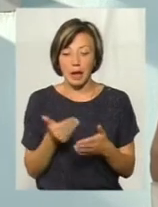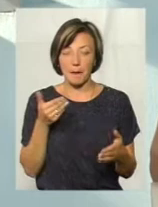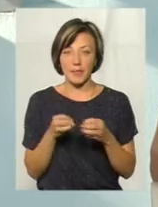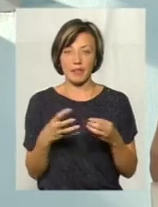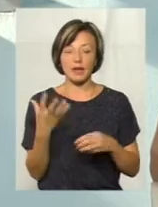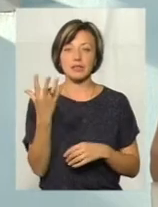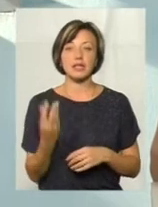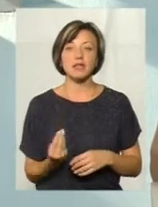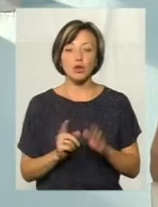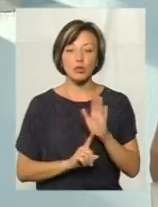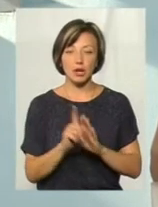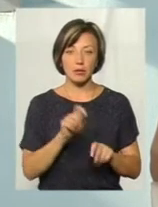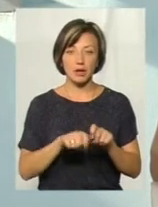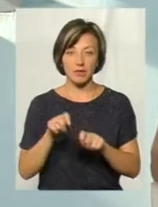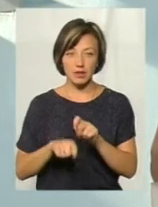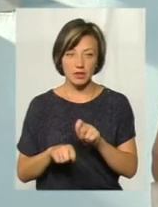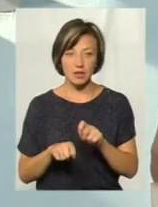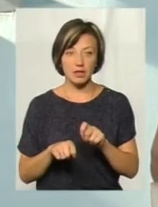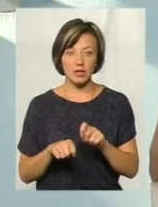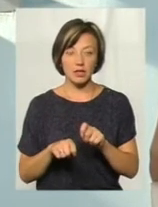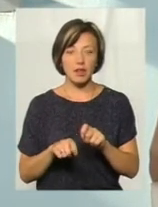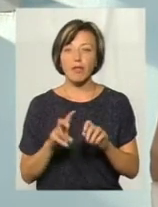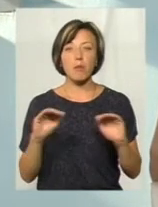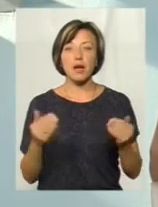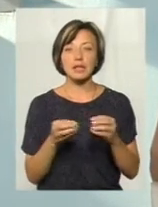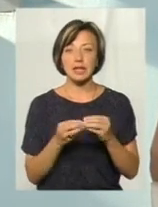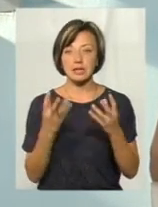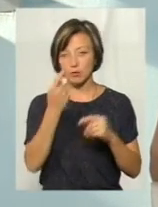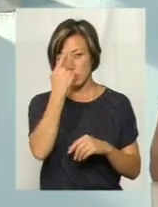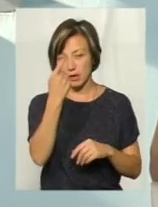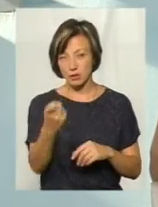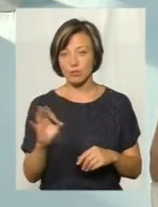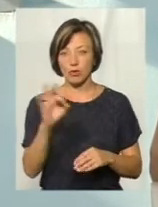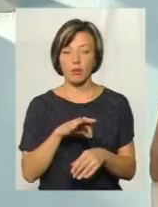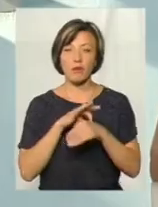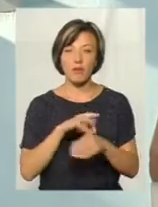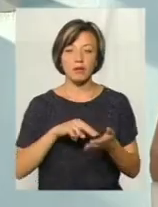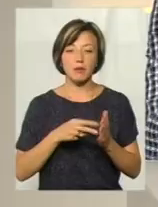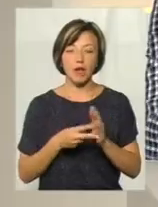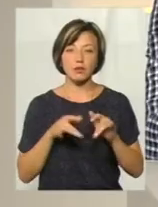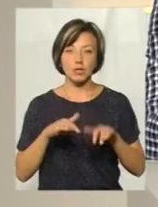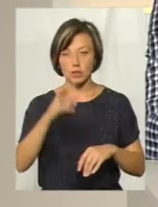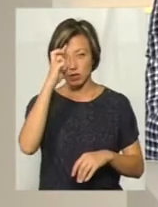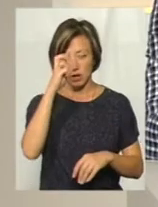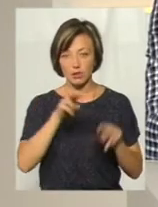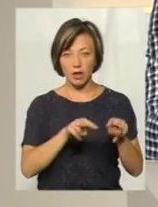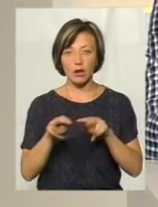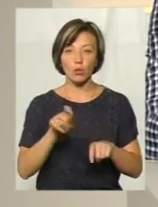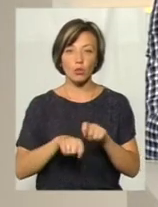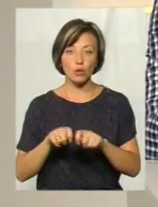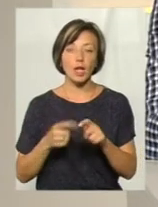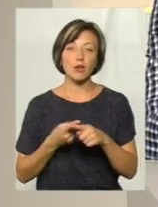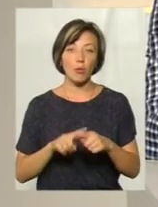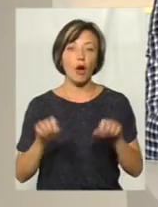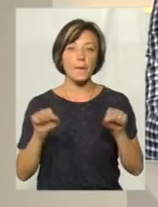початку проведення перевірки суб'єкт господарювання за 10 днів, не менше як за 10 днів, попереджається про проведення планового заходу державного нагляду контролю. Тому